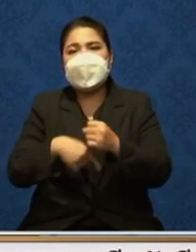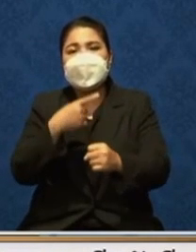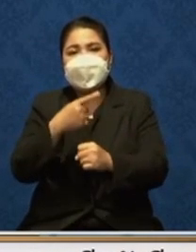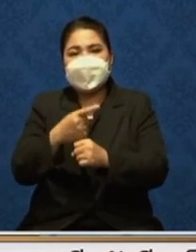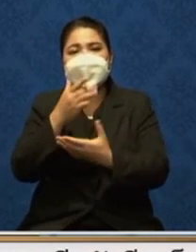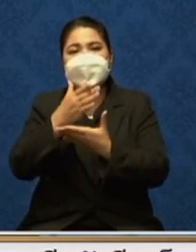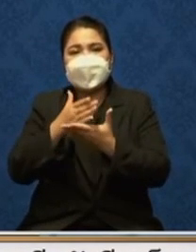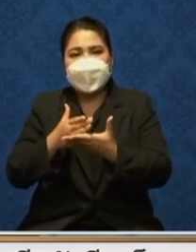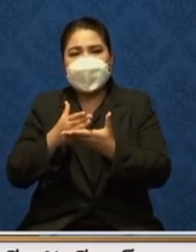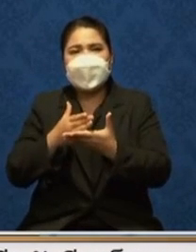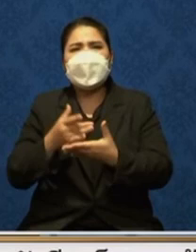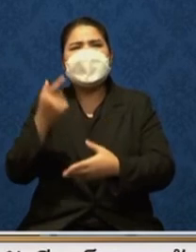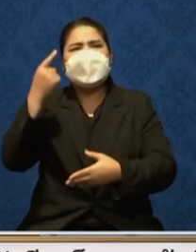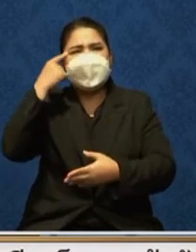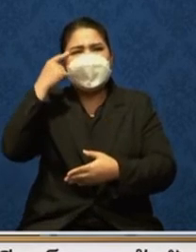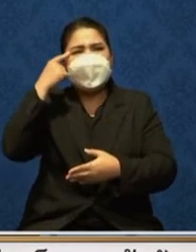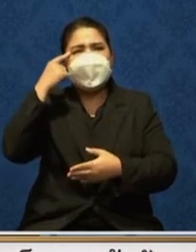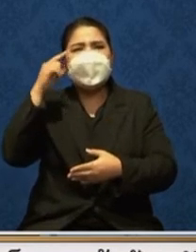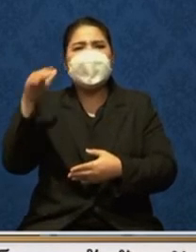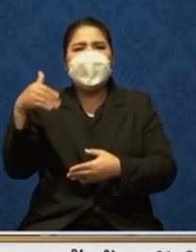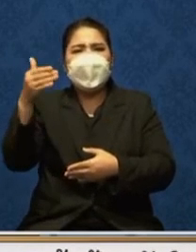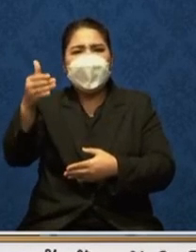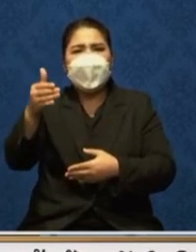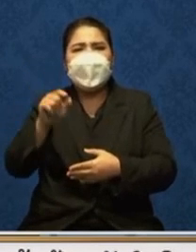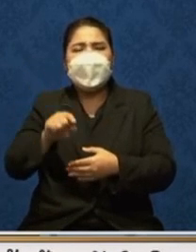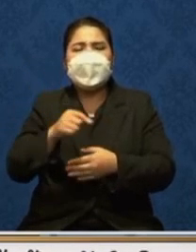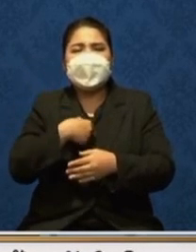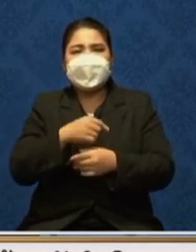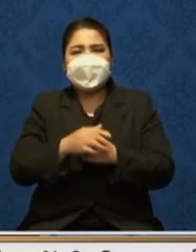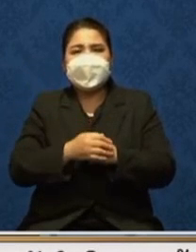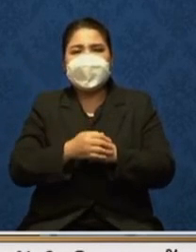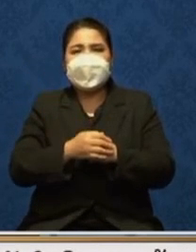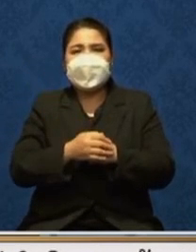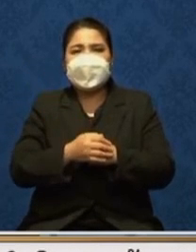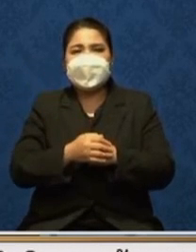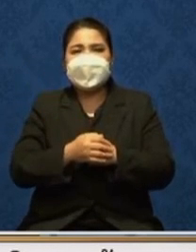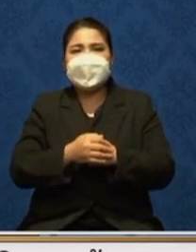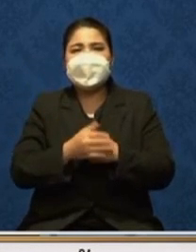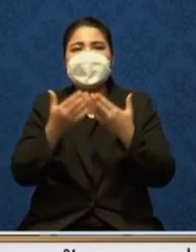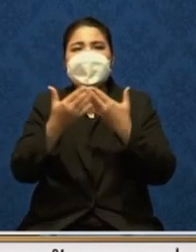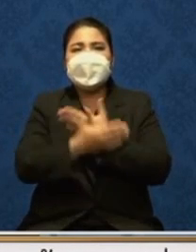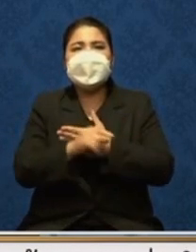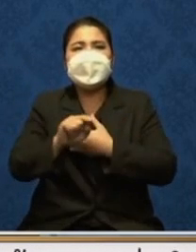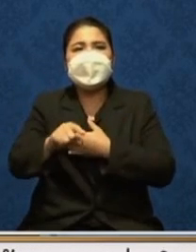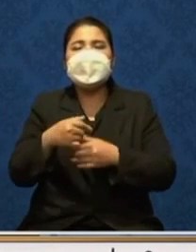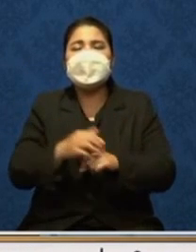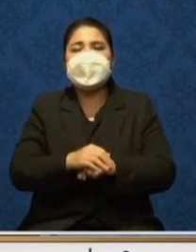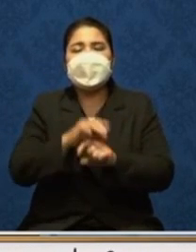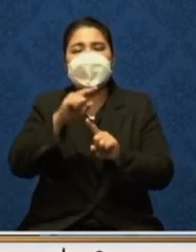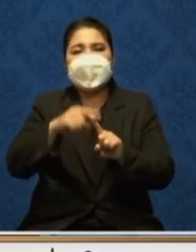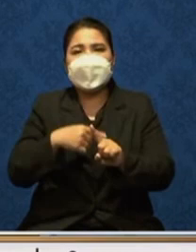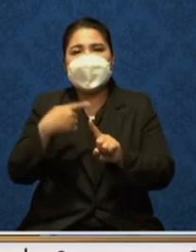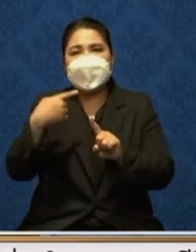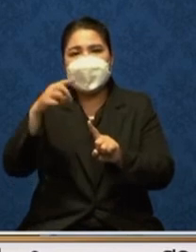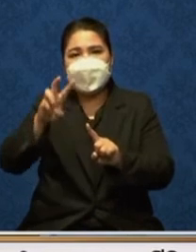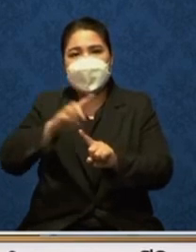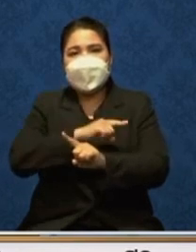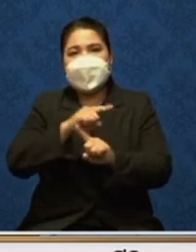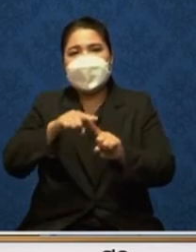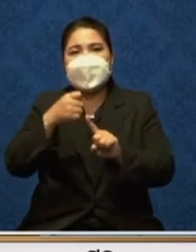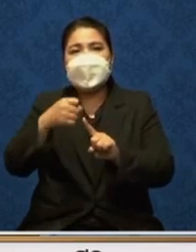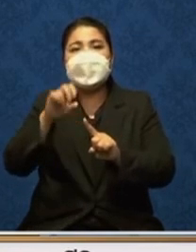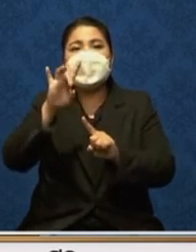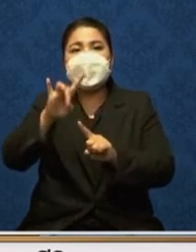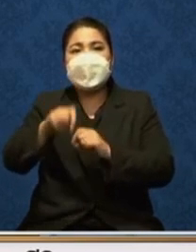ไปนึเอาได้อทีนู้นกวาจะมีการจดยายที่ตั้งสำ paddle งานป๊าเข้าไป 18 มธุนายน tang Becky mapping